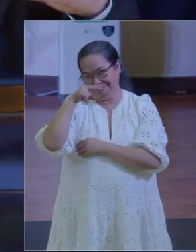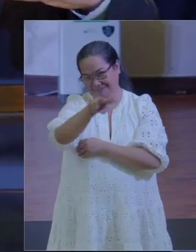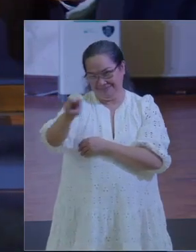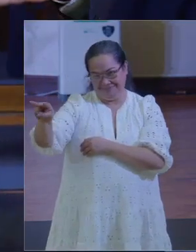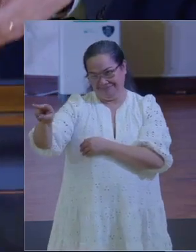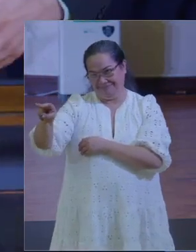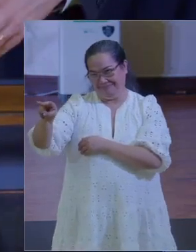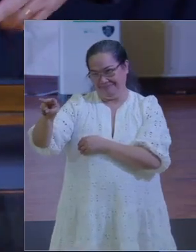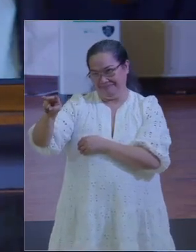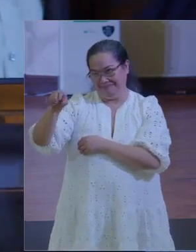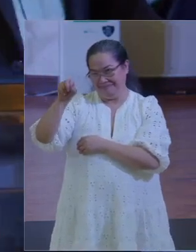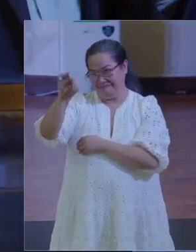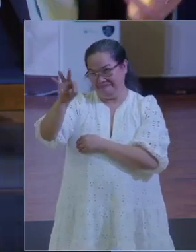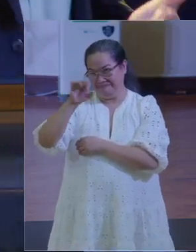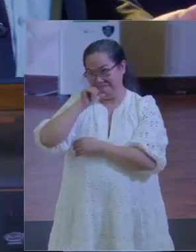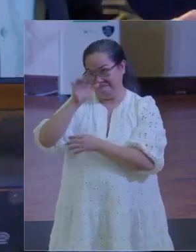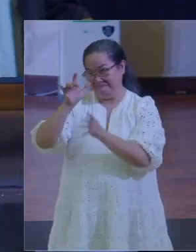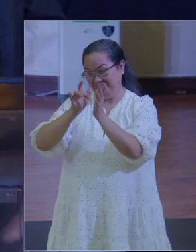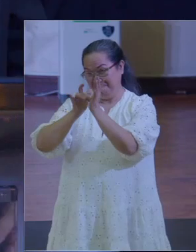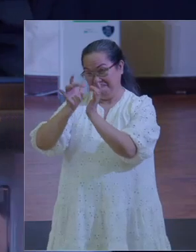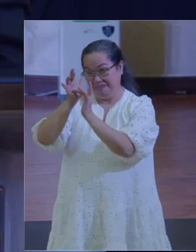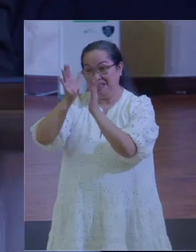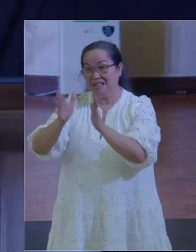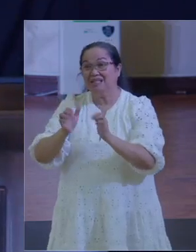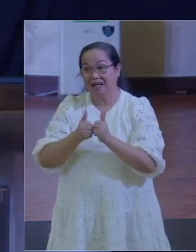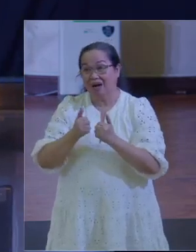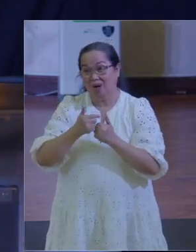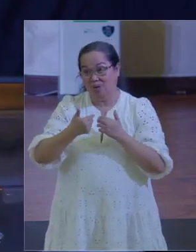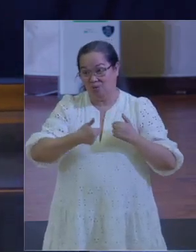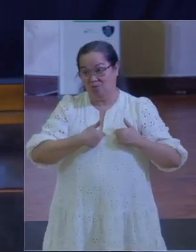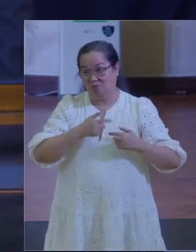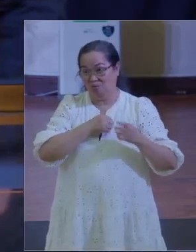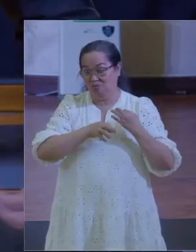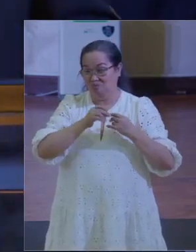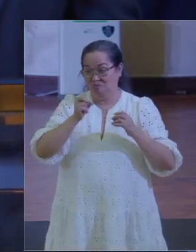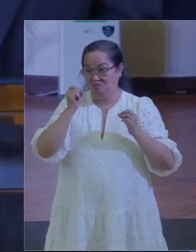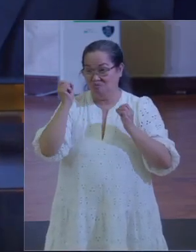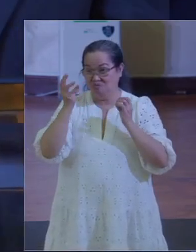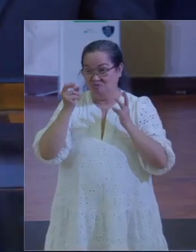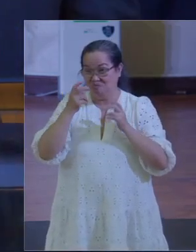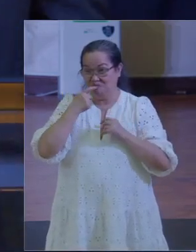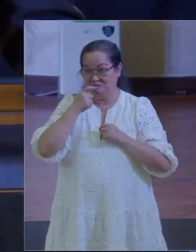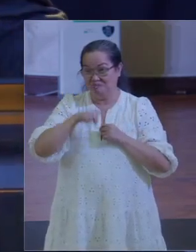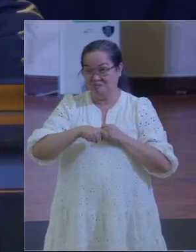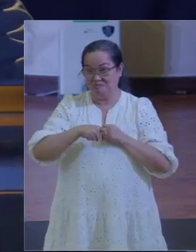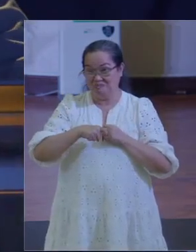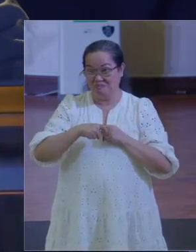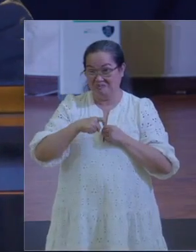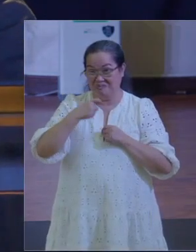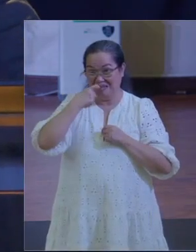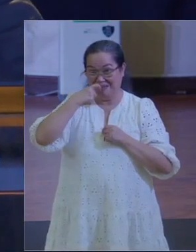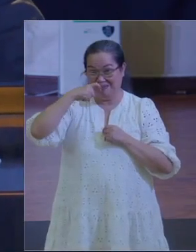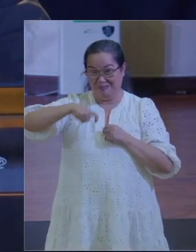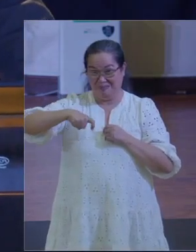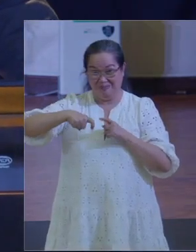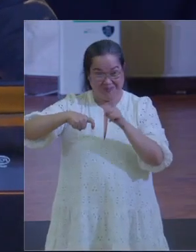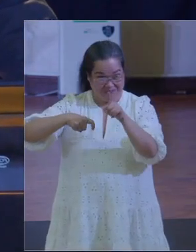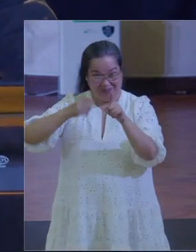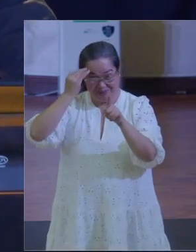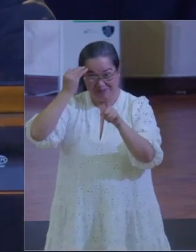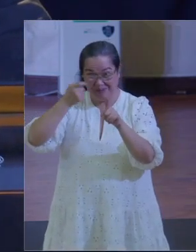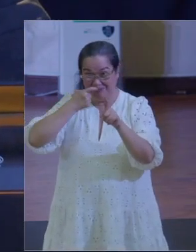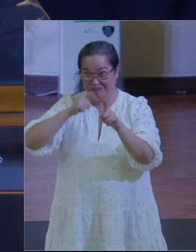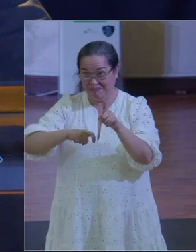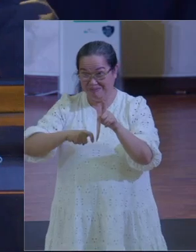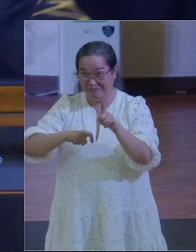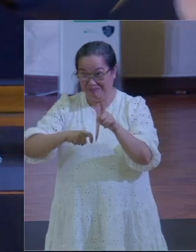hindi mananampalataya, galing sa loob yun. Kung Kristiyano ka, sanay ka na magsalita ng ng hindi maganda.